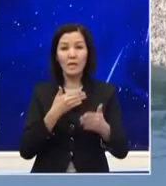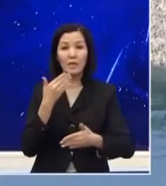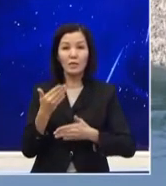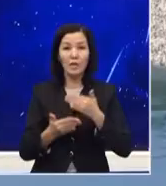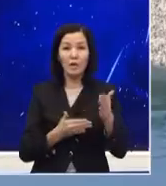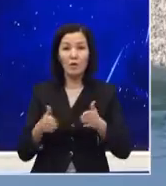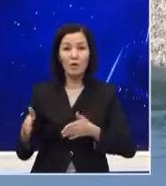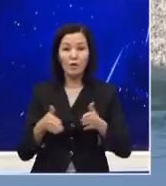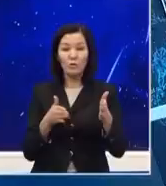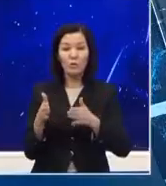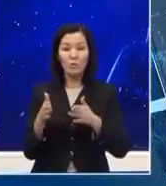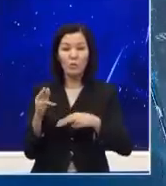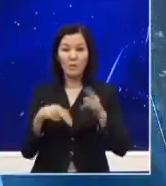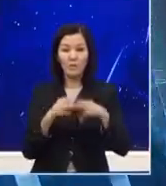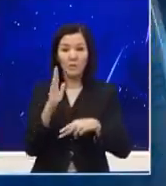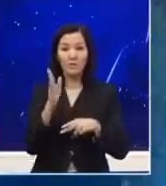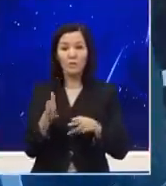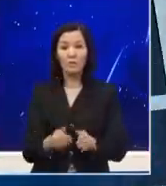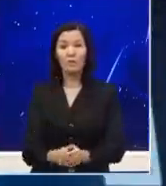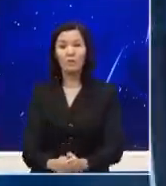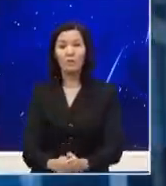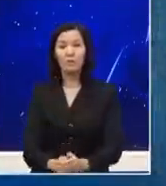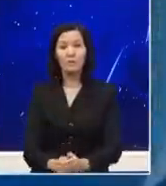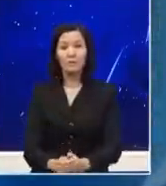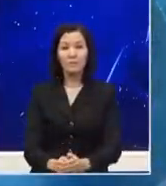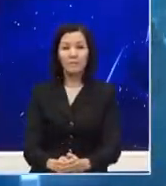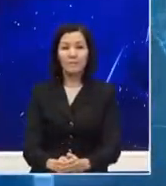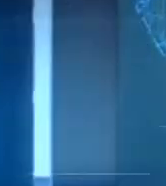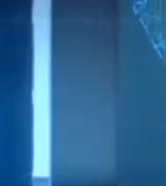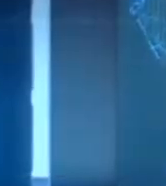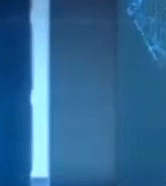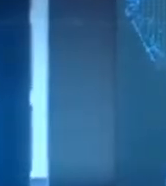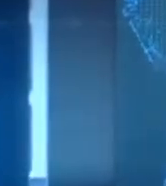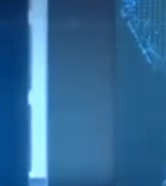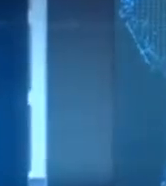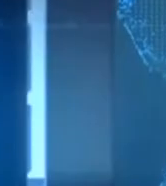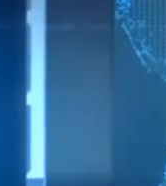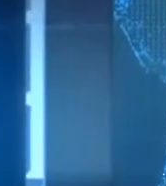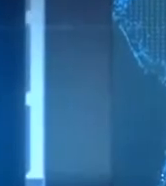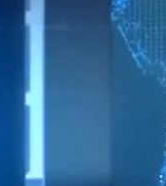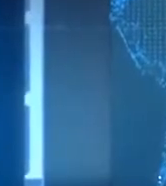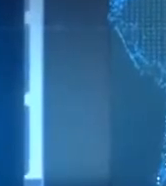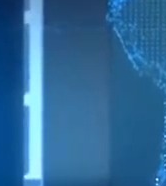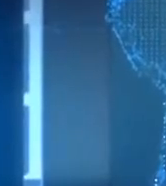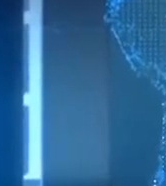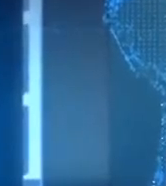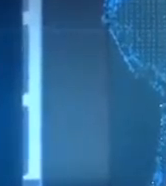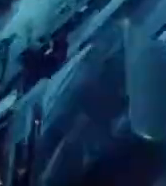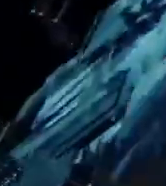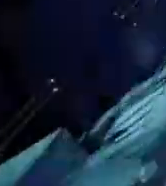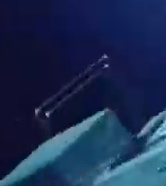жүргіншілер жолы салынады. Меруерт Қыдырбайқызы, Абзал Нүсіп, Жетісу телеарнасы, Алакөл ауданынан.